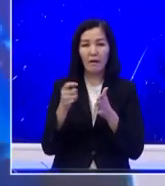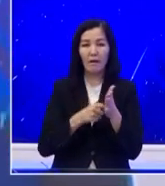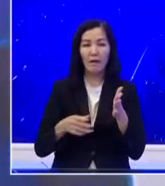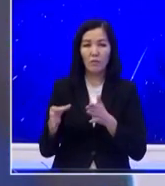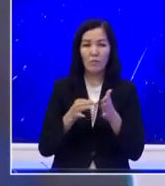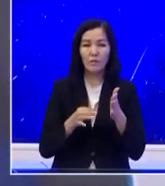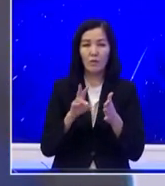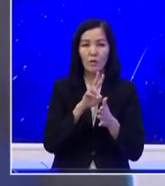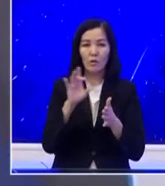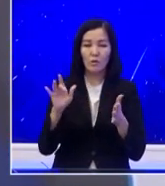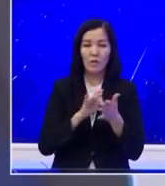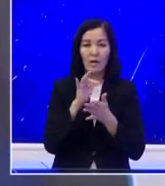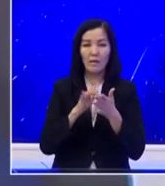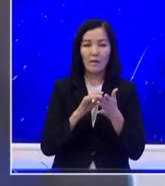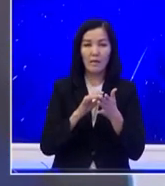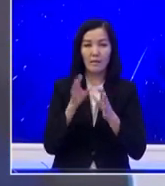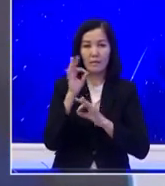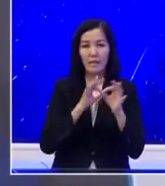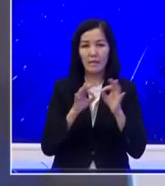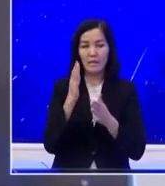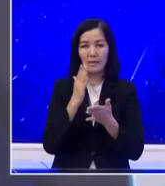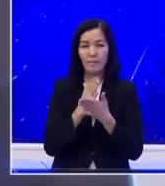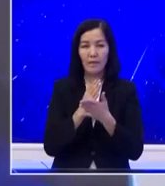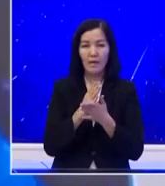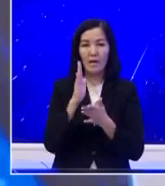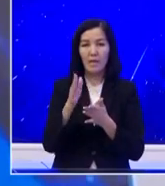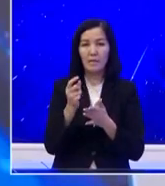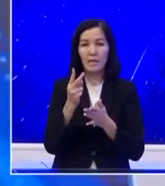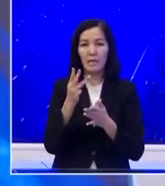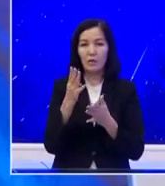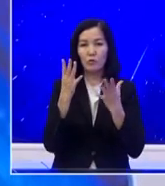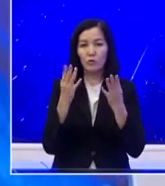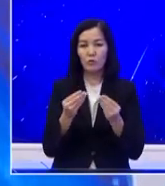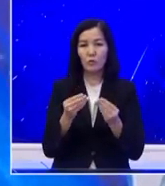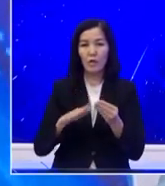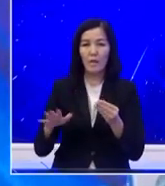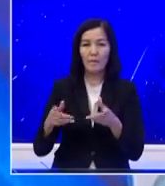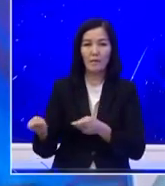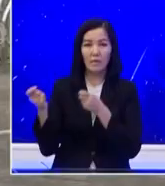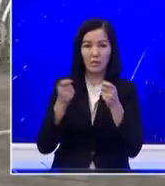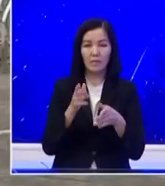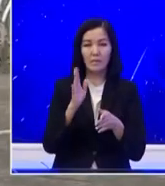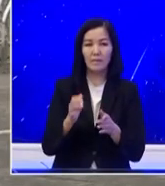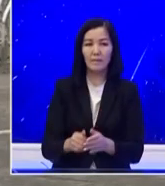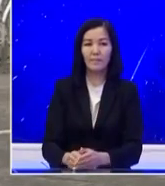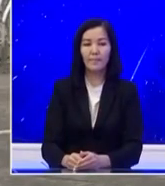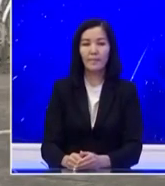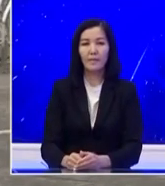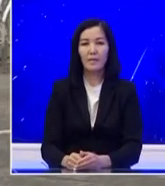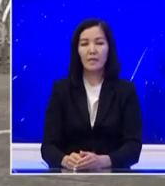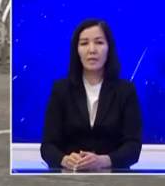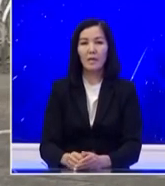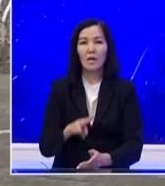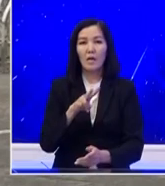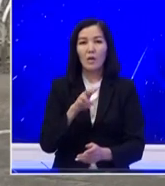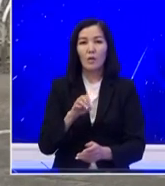облысындағы Нұрсұлтан қаласындағы дәріханаларда да қол жетімді. Алдағы 2-3 күннің ішінде аймақтарға да жеткізіледі. Сонымен қатар